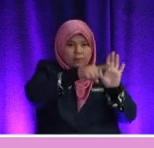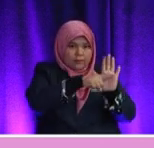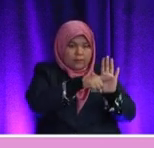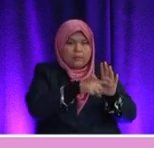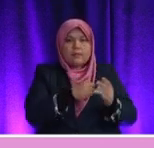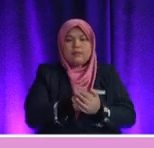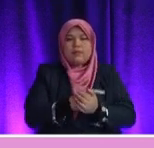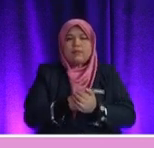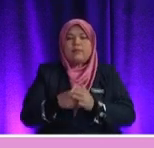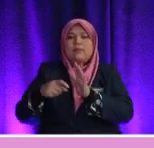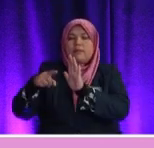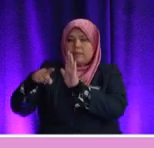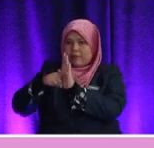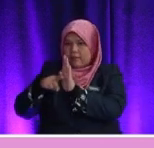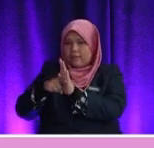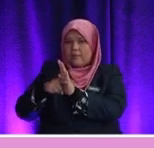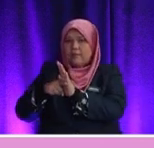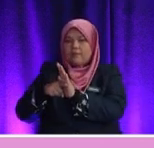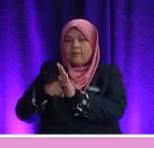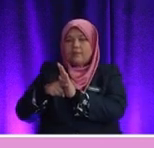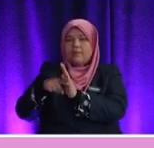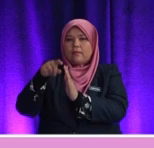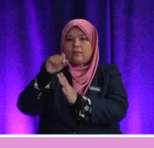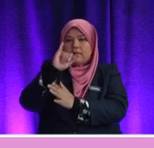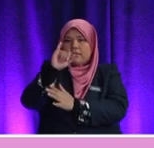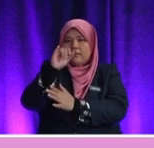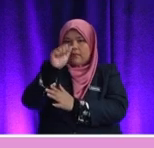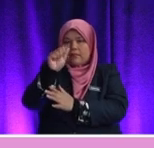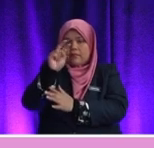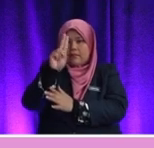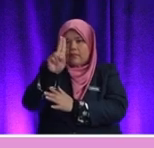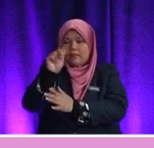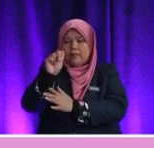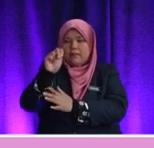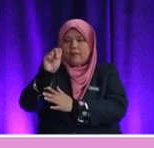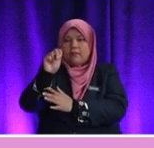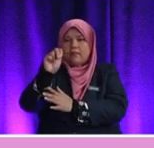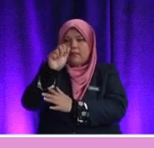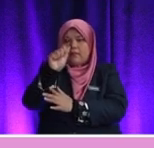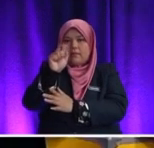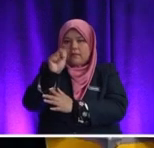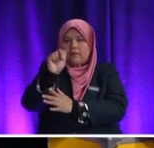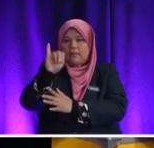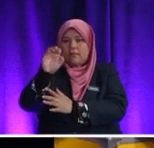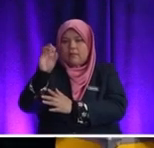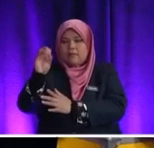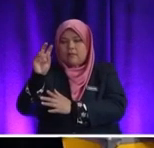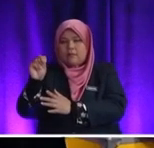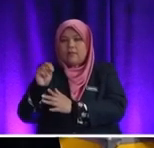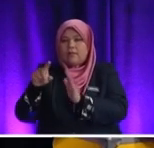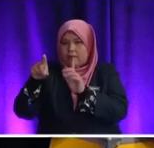negatif ini namanya Ena Yeon manakala untuk Eh charge yang positif